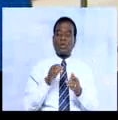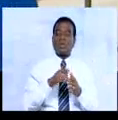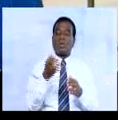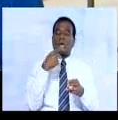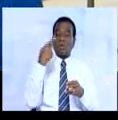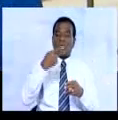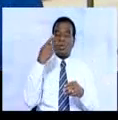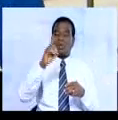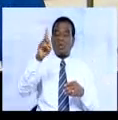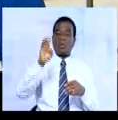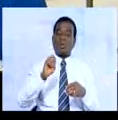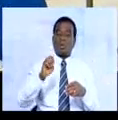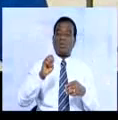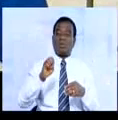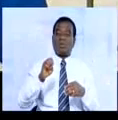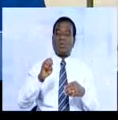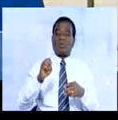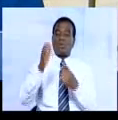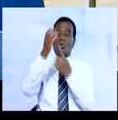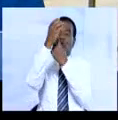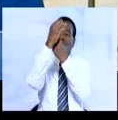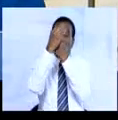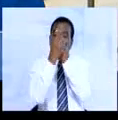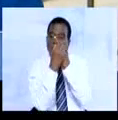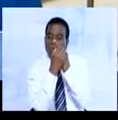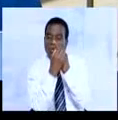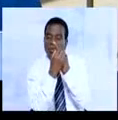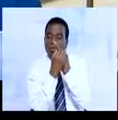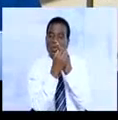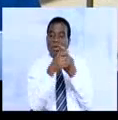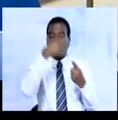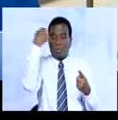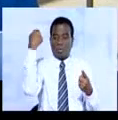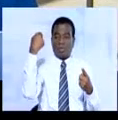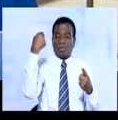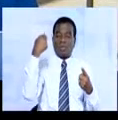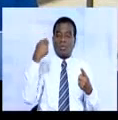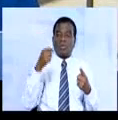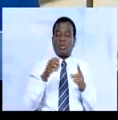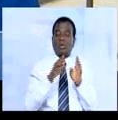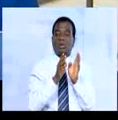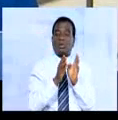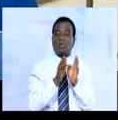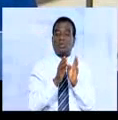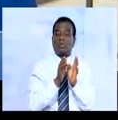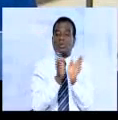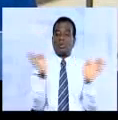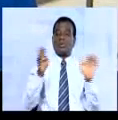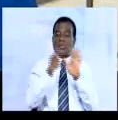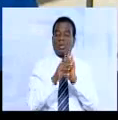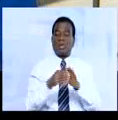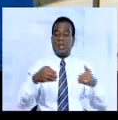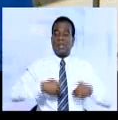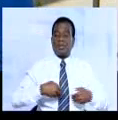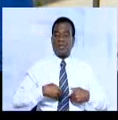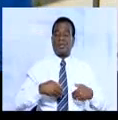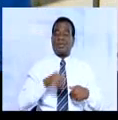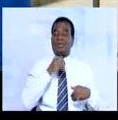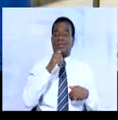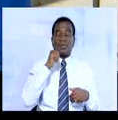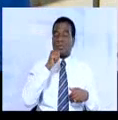parler du port correct du préservatif parce que généralement les jeunes filles ne sont pas assez entreprenantes. Il